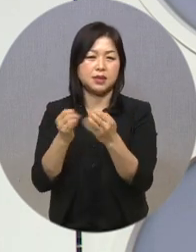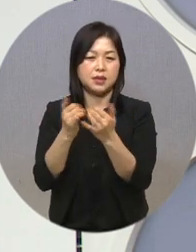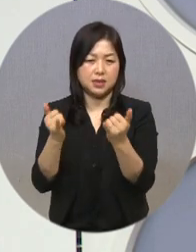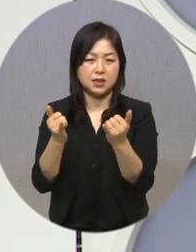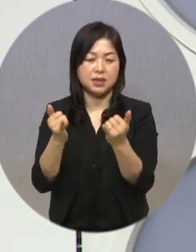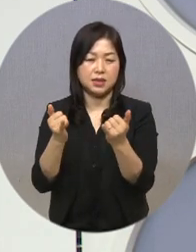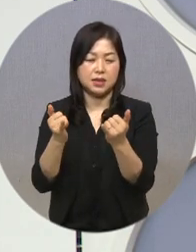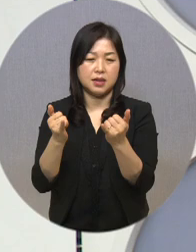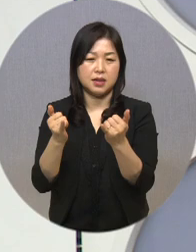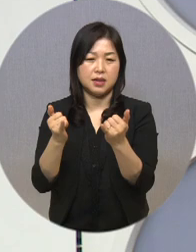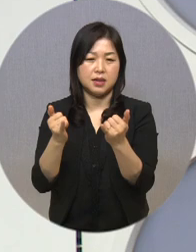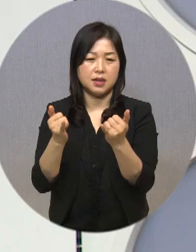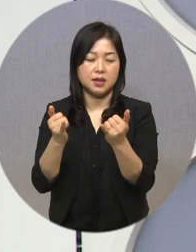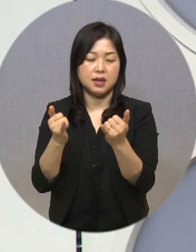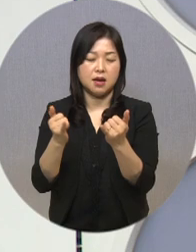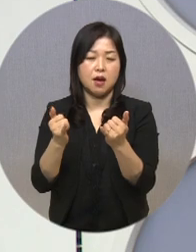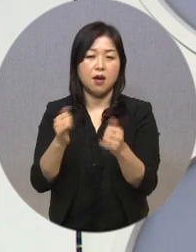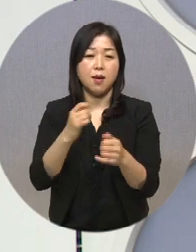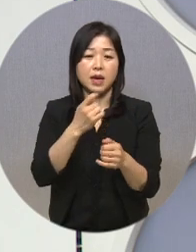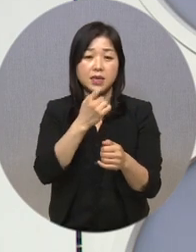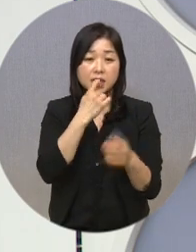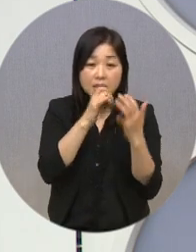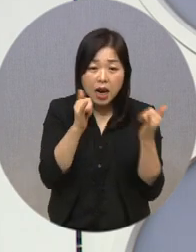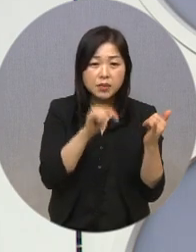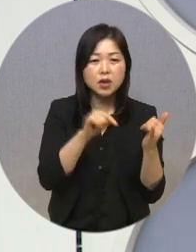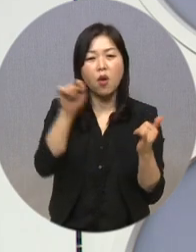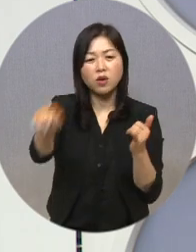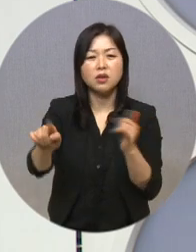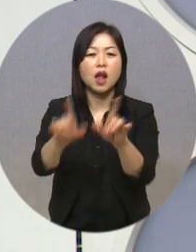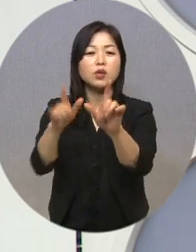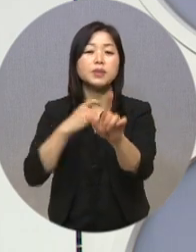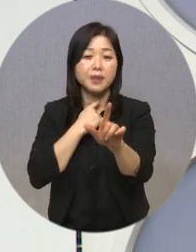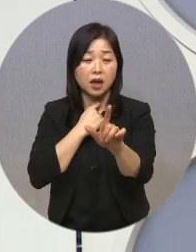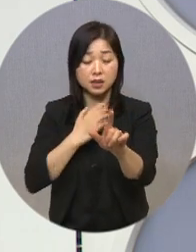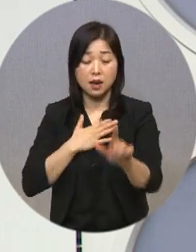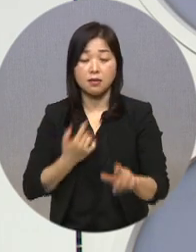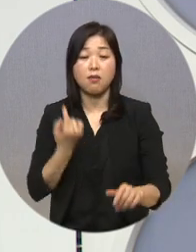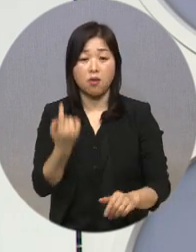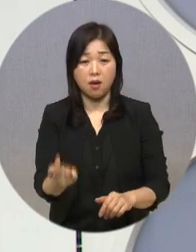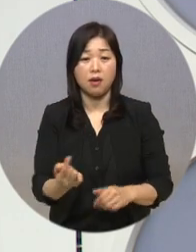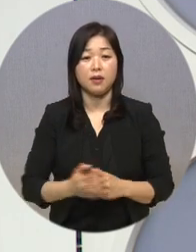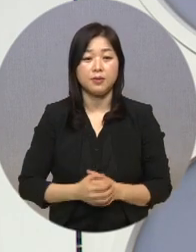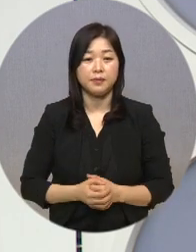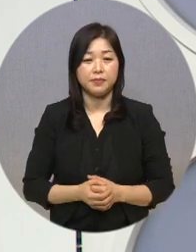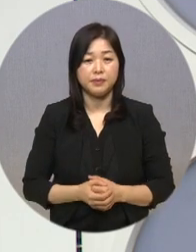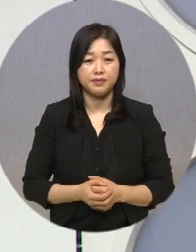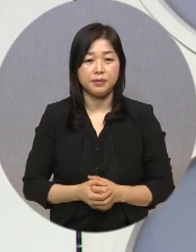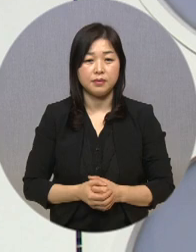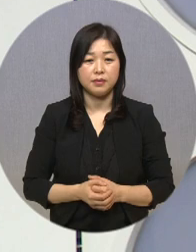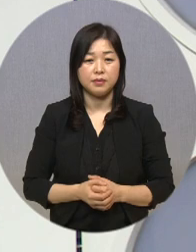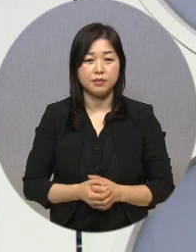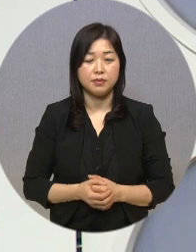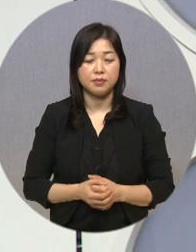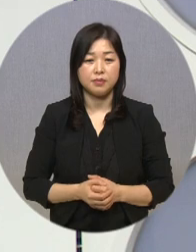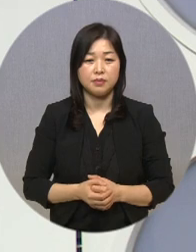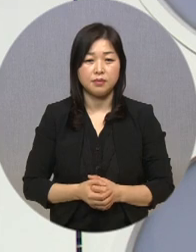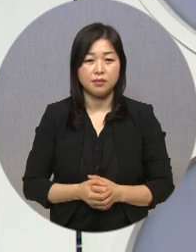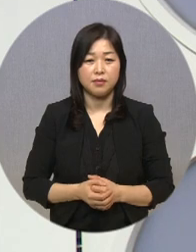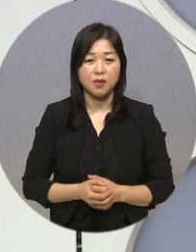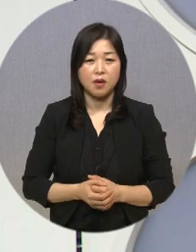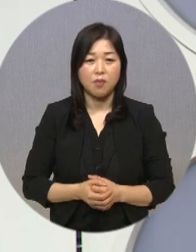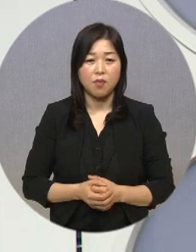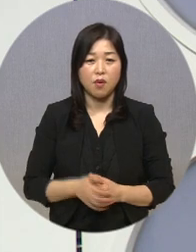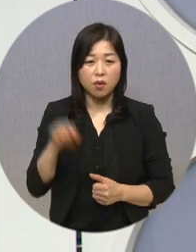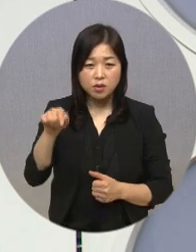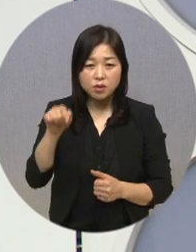누구나 백인들이 거기서 살고 싶다. 그중에 거길 제가 들어갔습니다. 그래서는 야 이거 봐라. 또 편의를 봐줘서